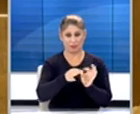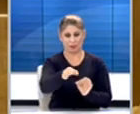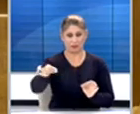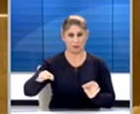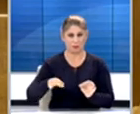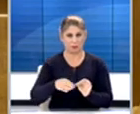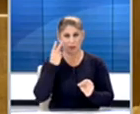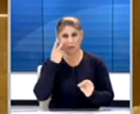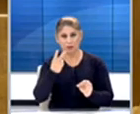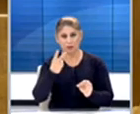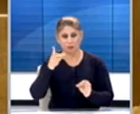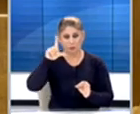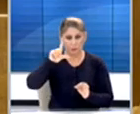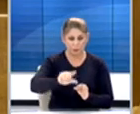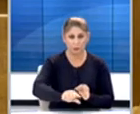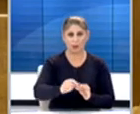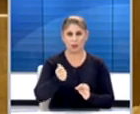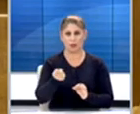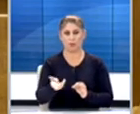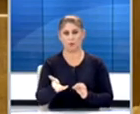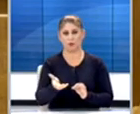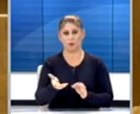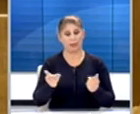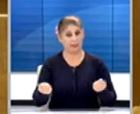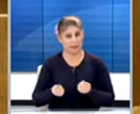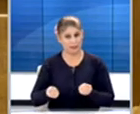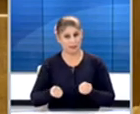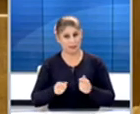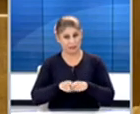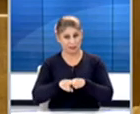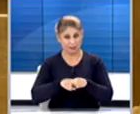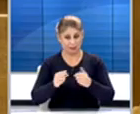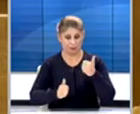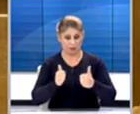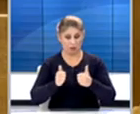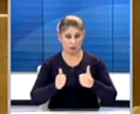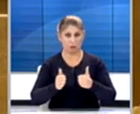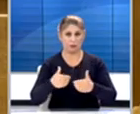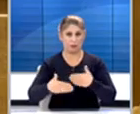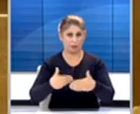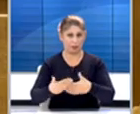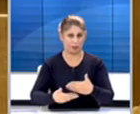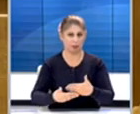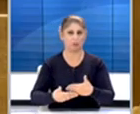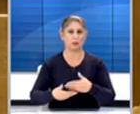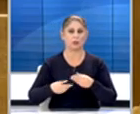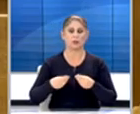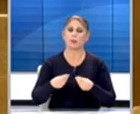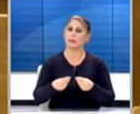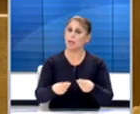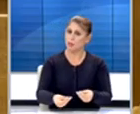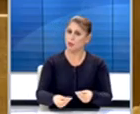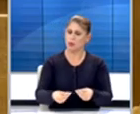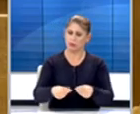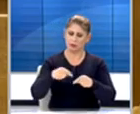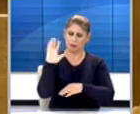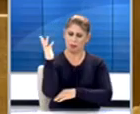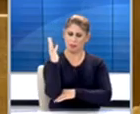πέφτει ο αριθμός. Και για να γίνουν οι σχετικές διαγωνιστικές διαδικασίες και να δώσετε τελικά προς αναδάσωση